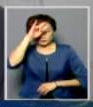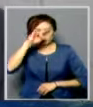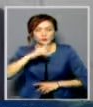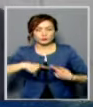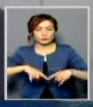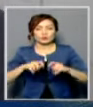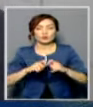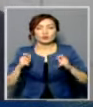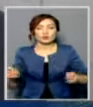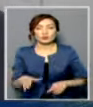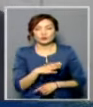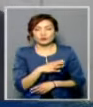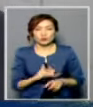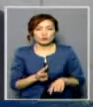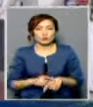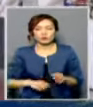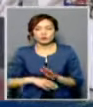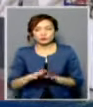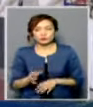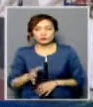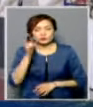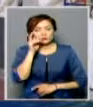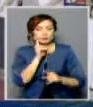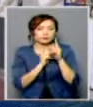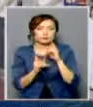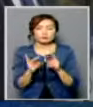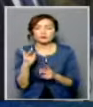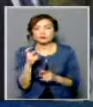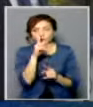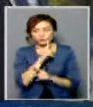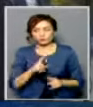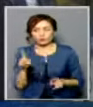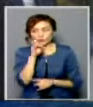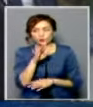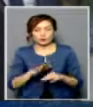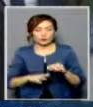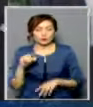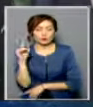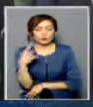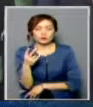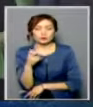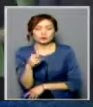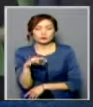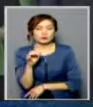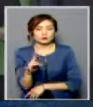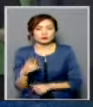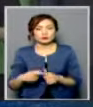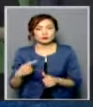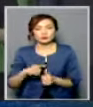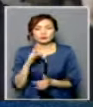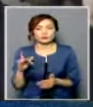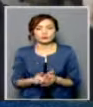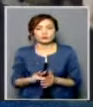филиалын ашамыз деп отыр. Ол өте жақсы. Ғылыми конференцияның тағы бір ерекшелігі мұнай саласының үздігі Нәдір Нәдіровтың есімі